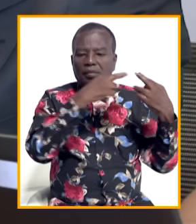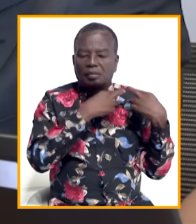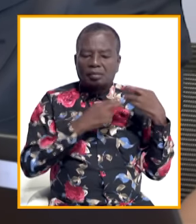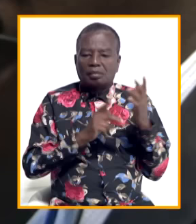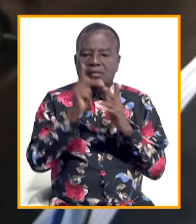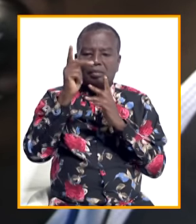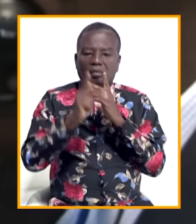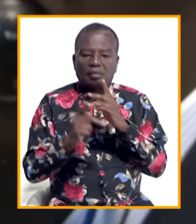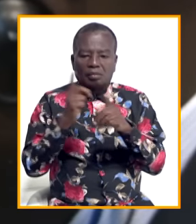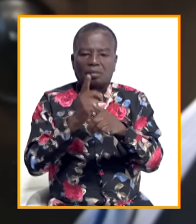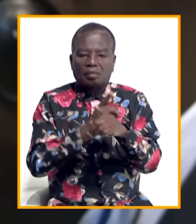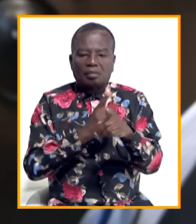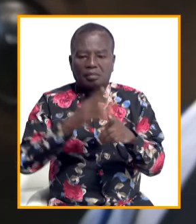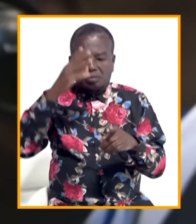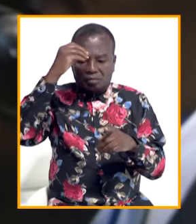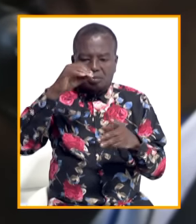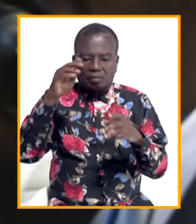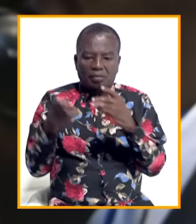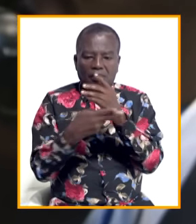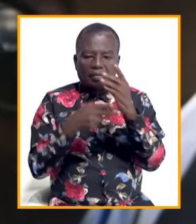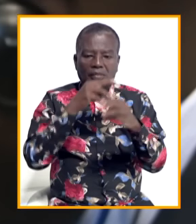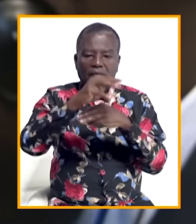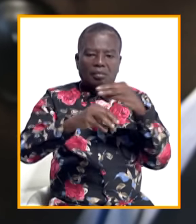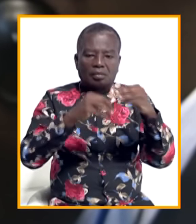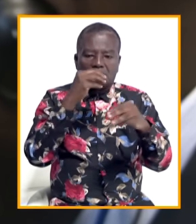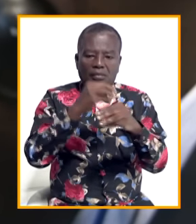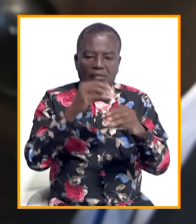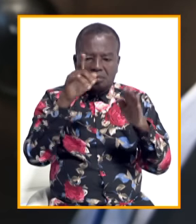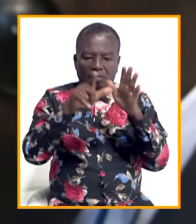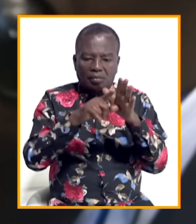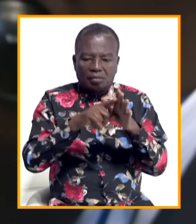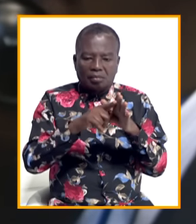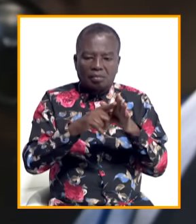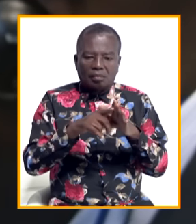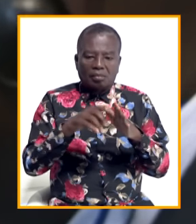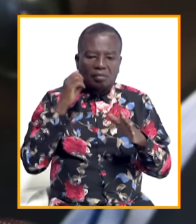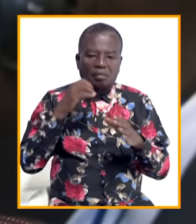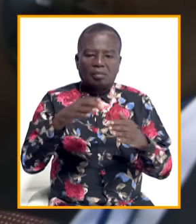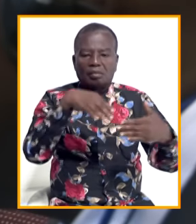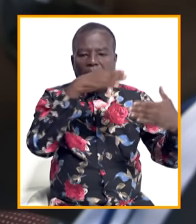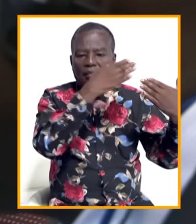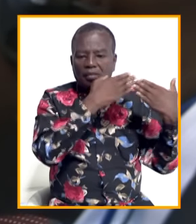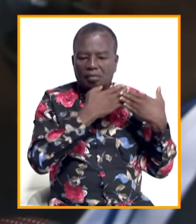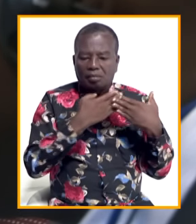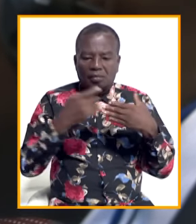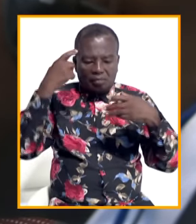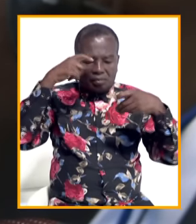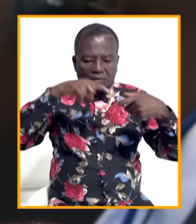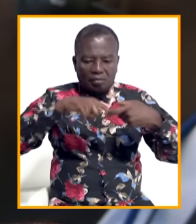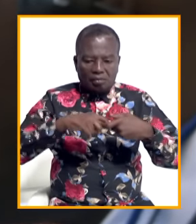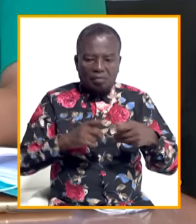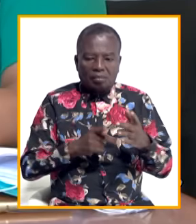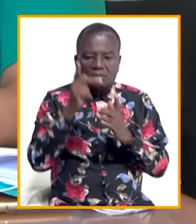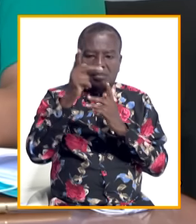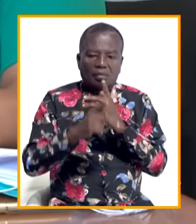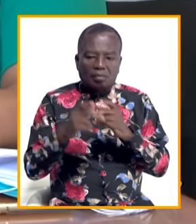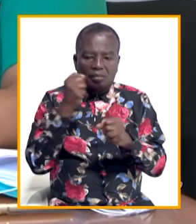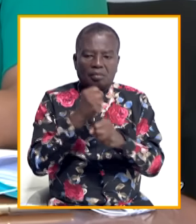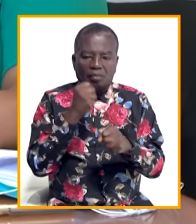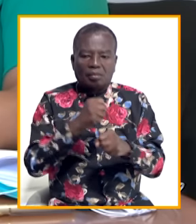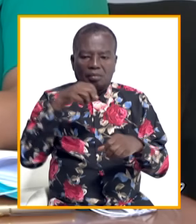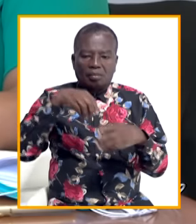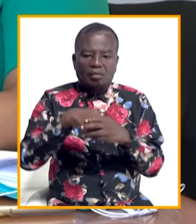programme de développement humain à la Banque mondiale, HEBA. El Gascar. Elle a en charge la coordination des projets et des travaux d'analyse